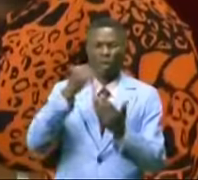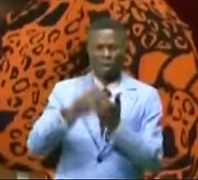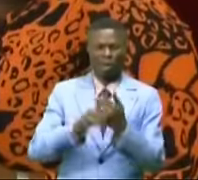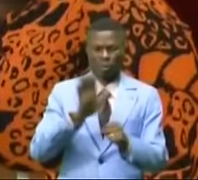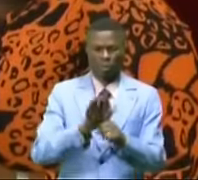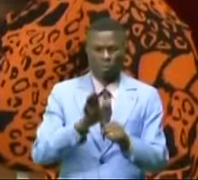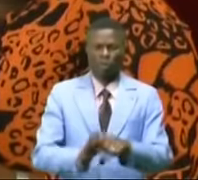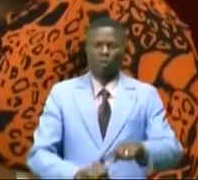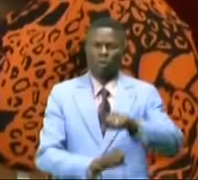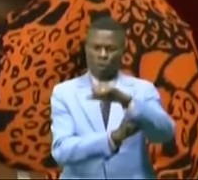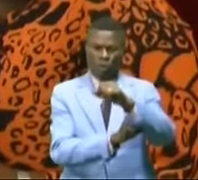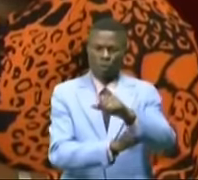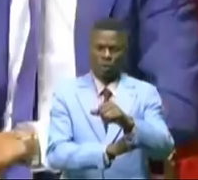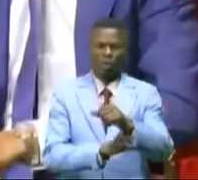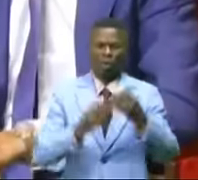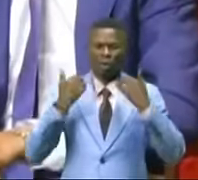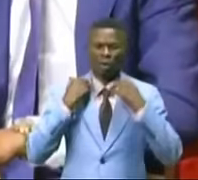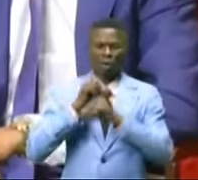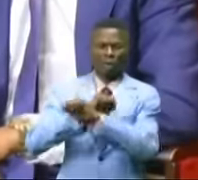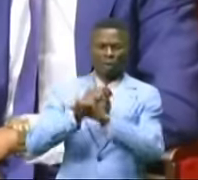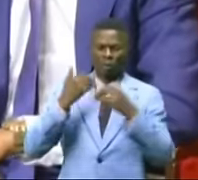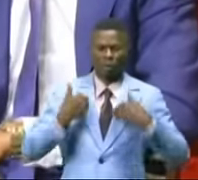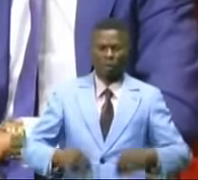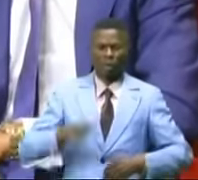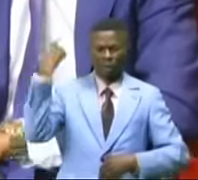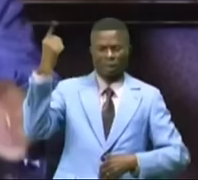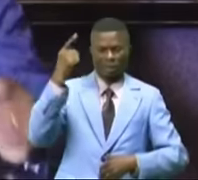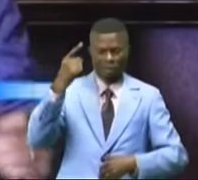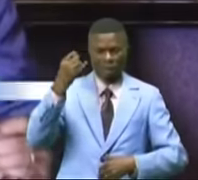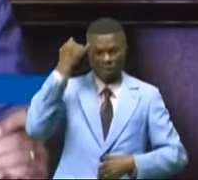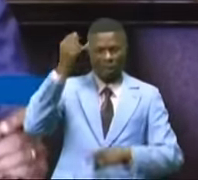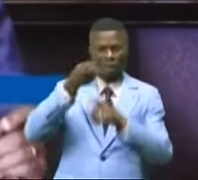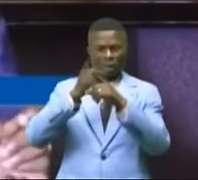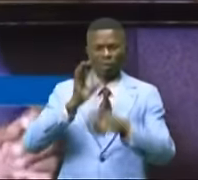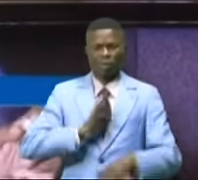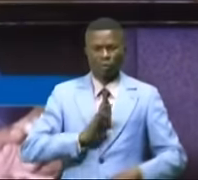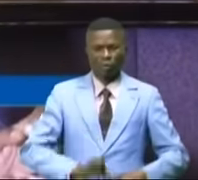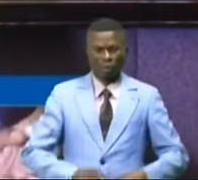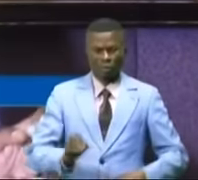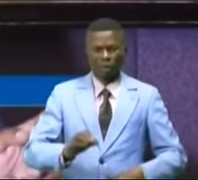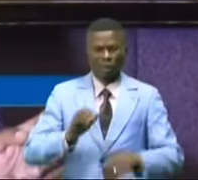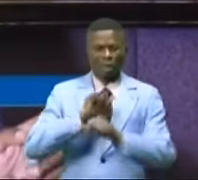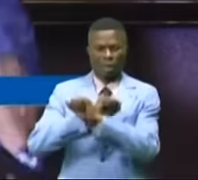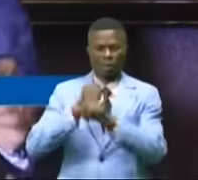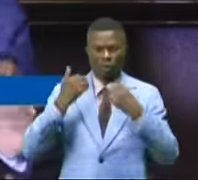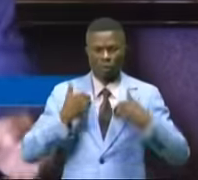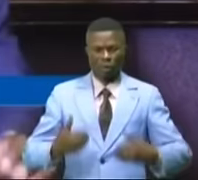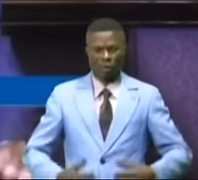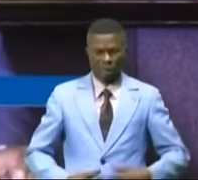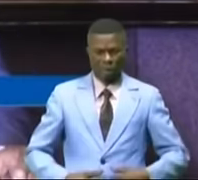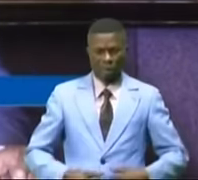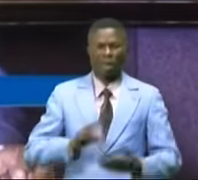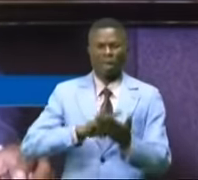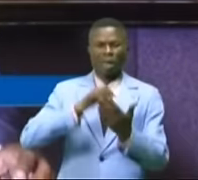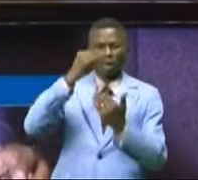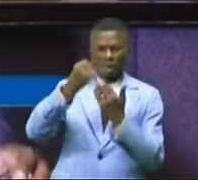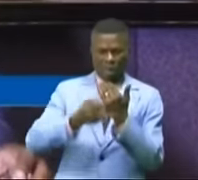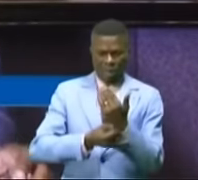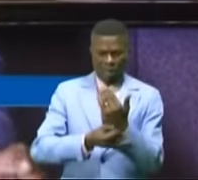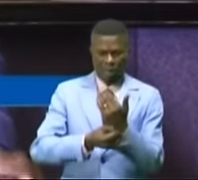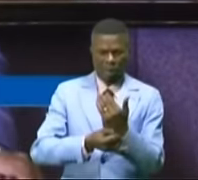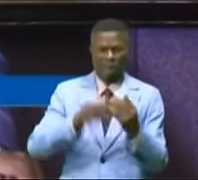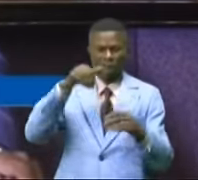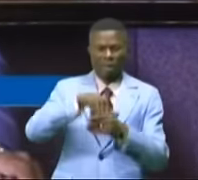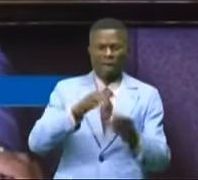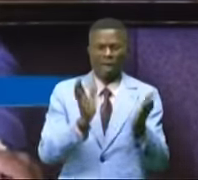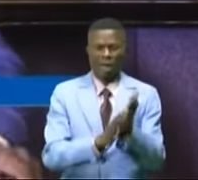pouvant appuyer la couverture santé universelle prônée par les chefs de l'État. Dans le cadre de la couverture sanitaire universelle, on a un programme en économie de la santé